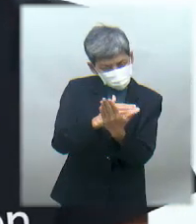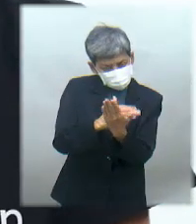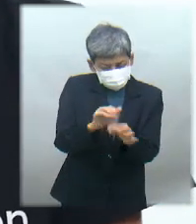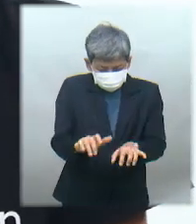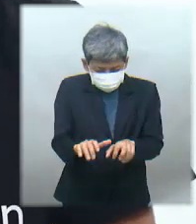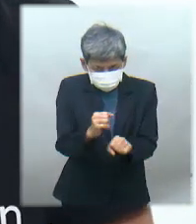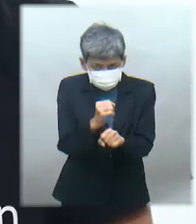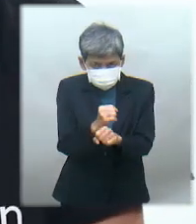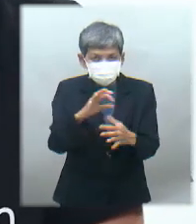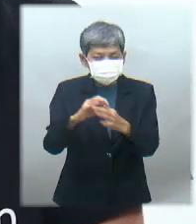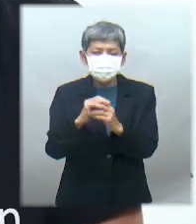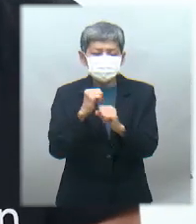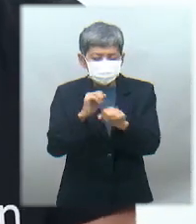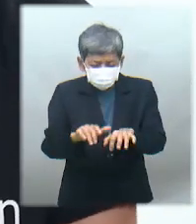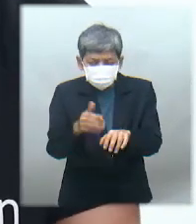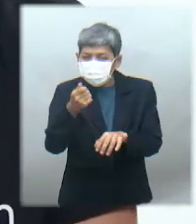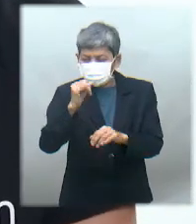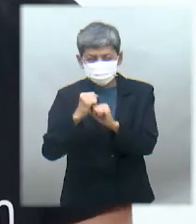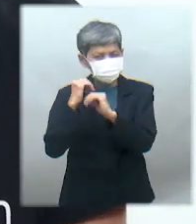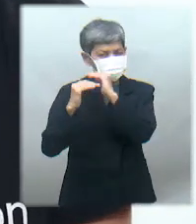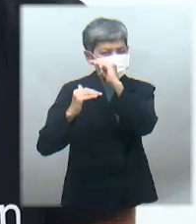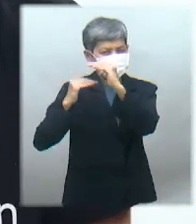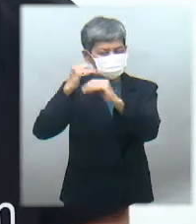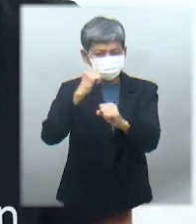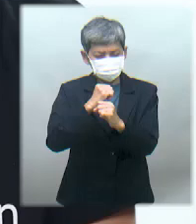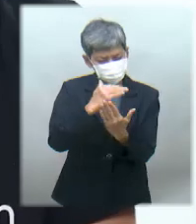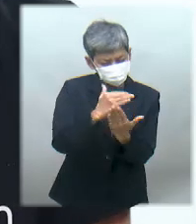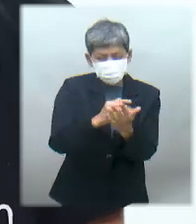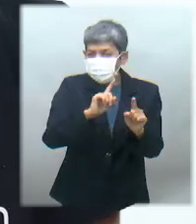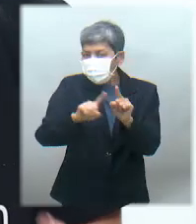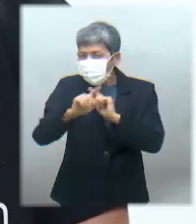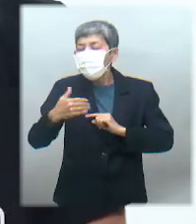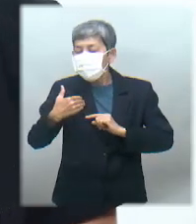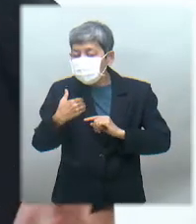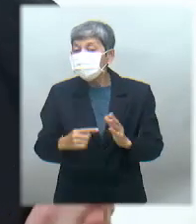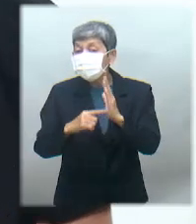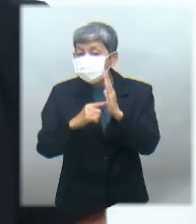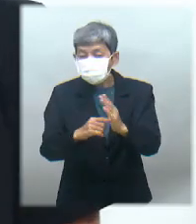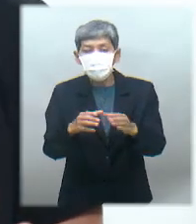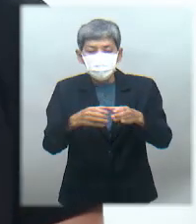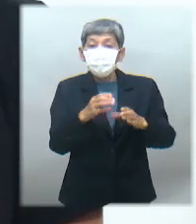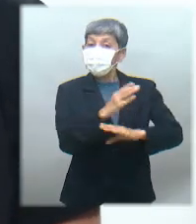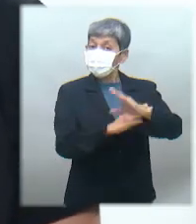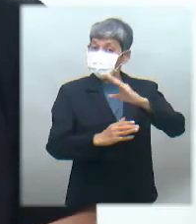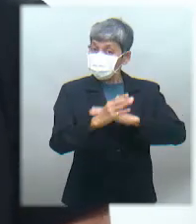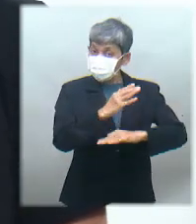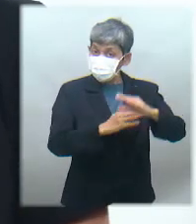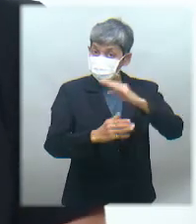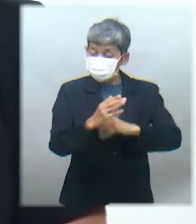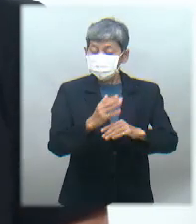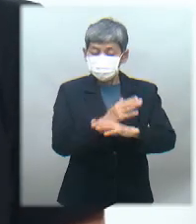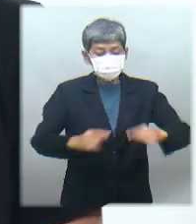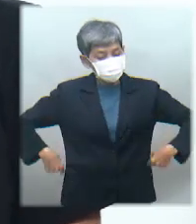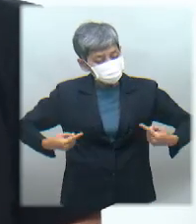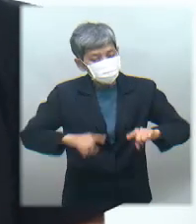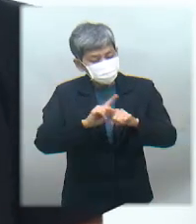เพื่ใช้ในการพัฐนา AI นะค่ะเพระฉนั้น การจะเต็ข้อมูมหลายรปแบเลยอย่างเช่นกลมคนขsawม